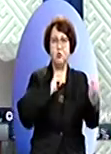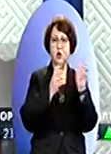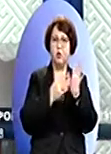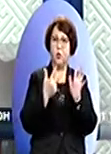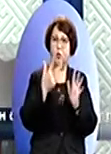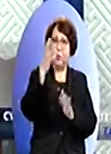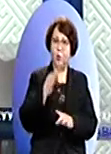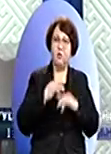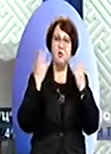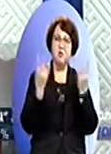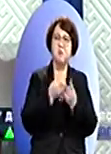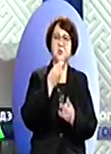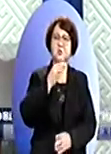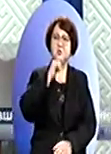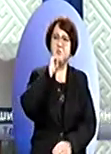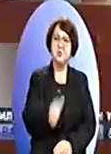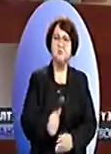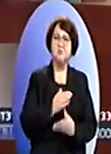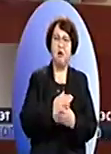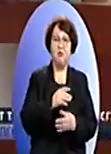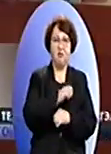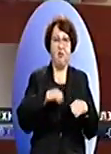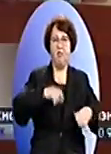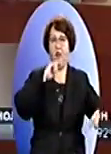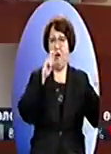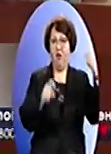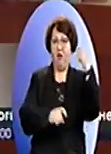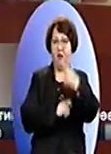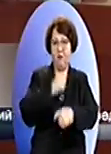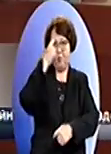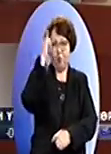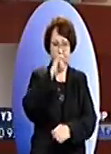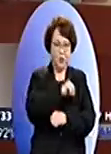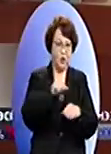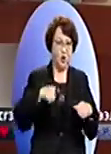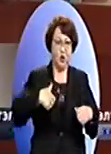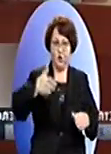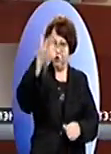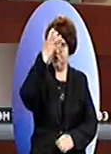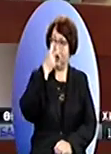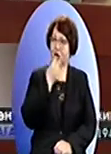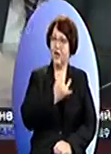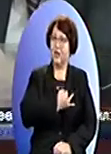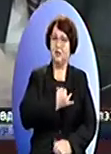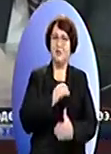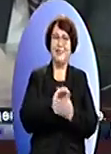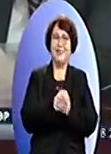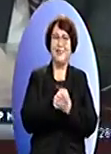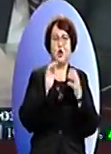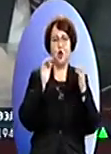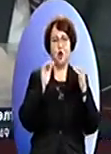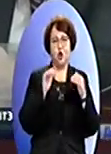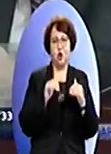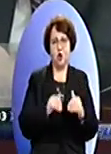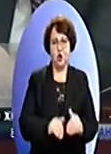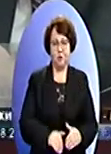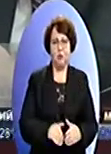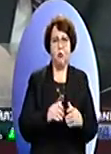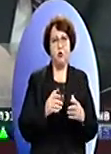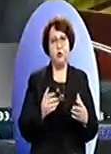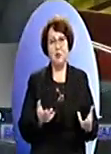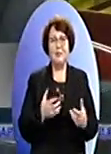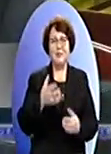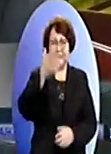байна хэмээн хариулсныг онцолж байлаа. Өөрөөр хэлбэл манай улсын иргэд төрдөө итгэх итгэл улам бүр буурсаар байна. Тиймээс засгийн газар төрийн албаагч нарын